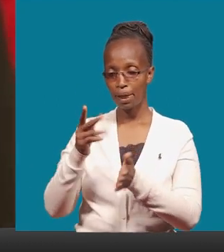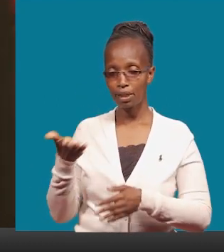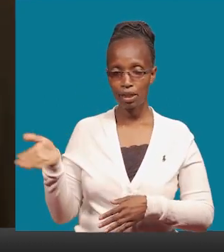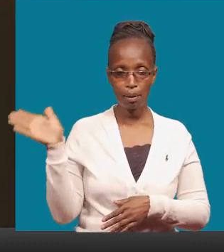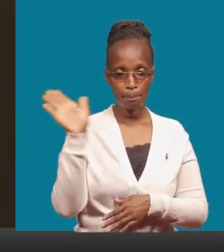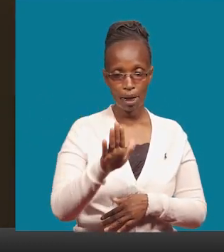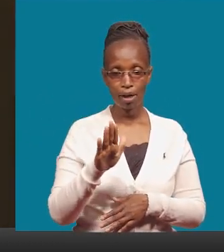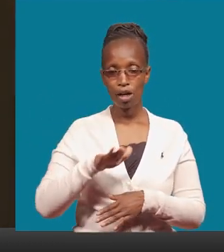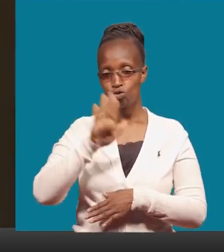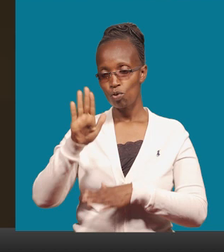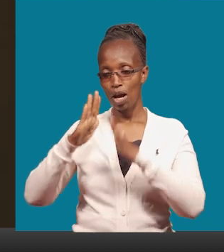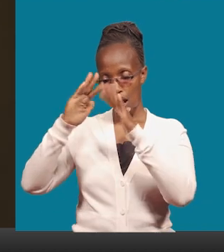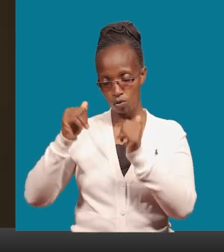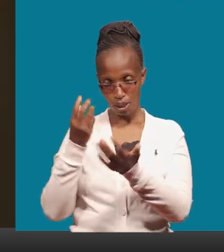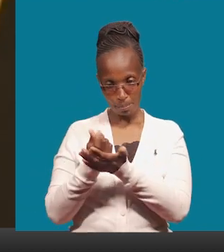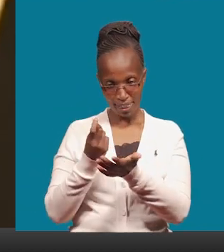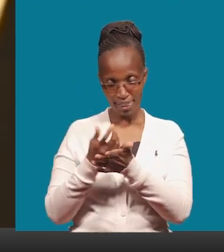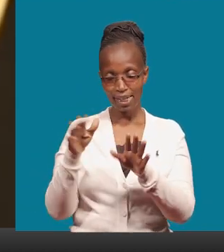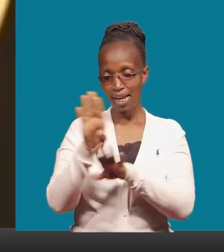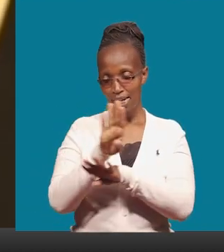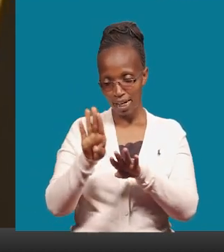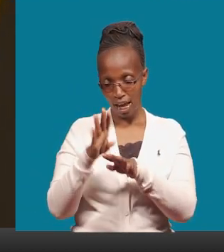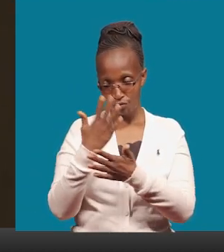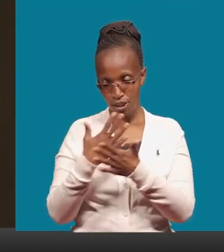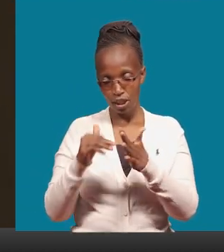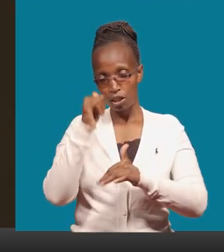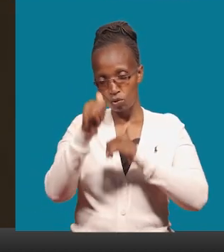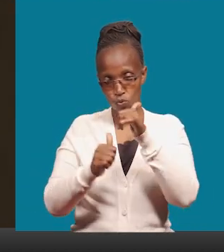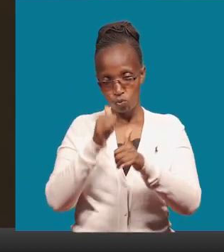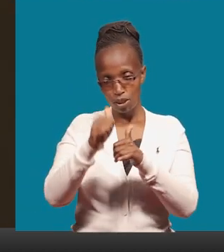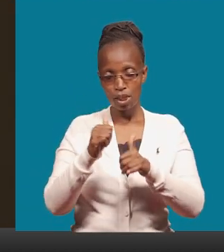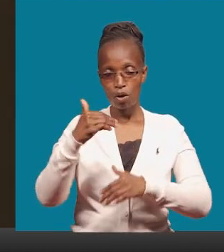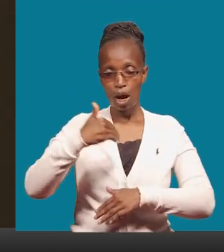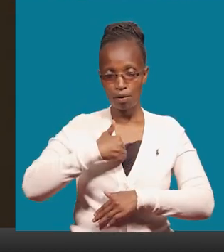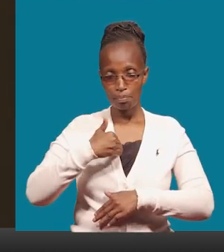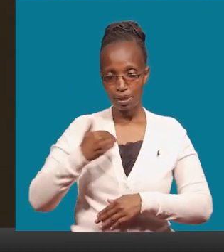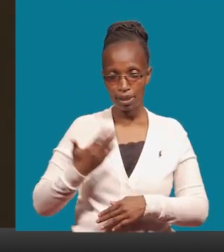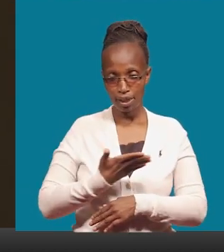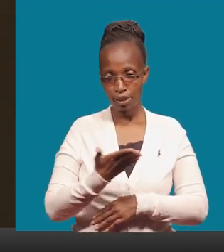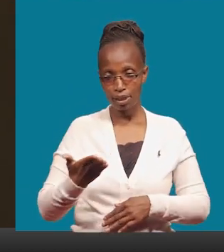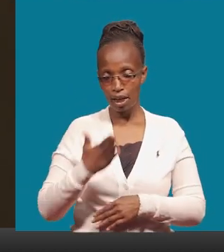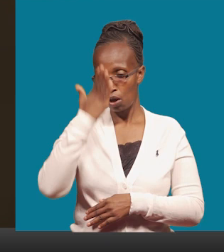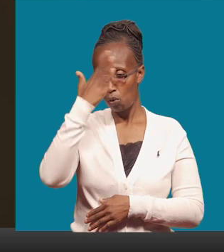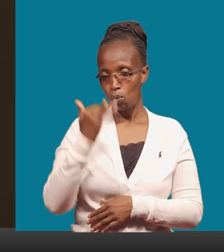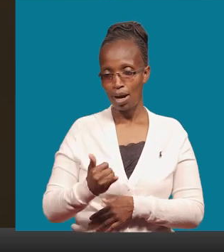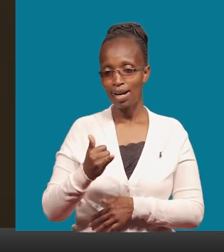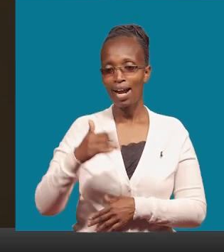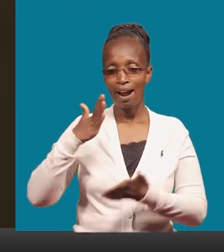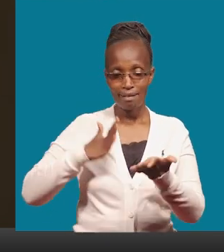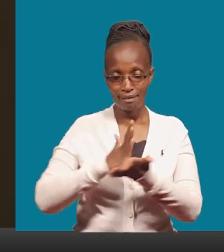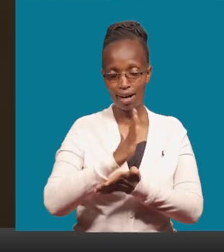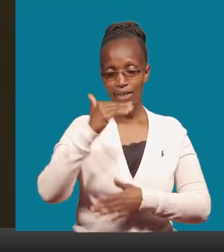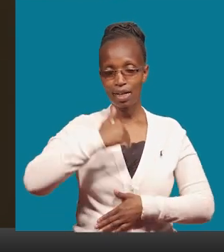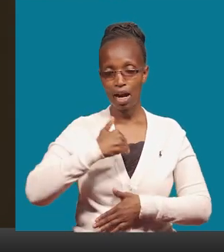reimbursements, and with your mortgage and everything else that you have been having, because that is